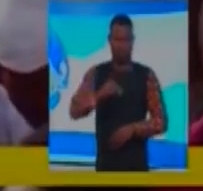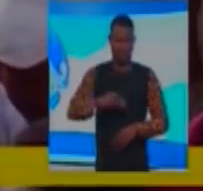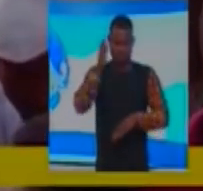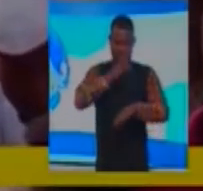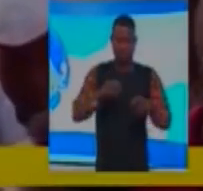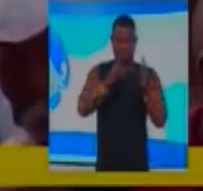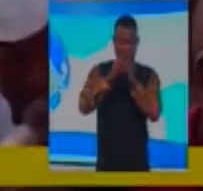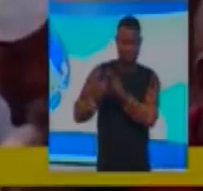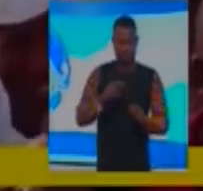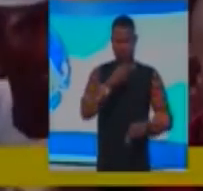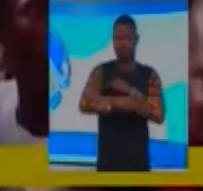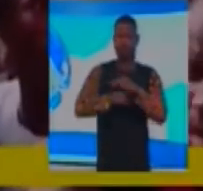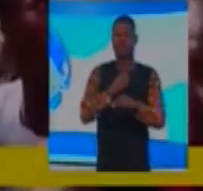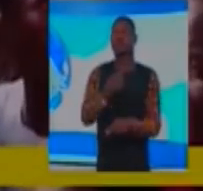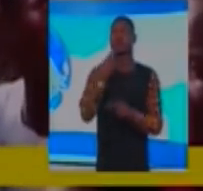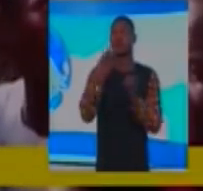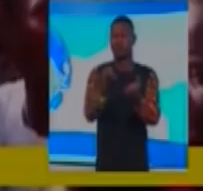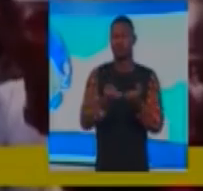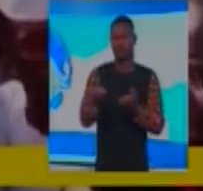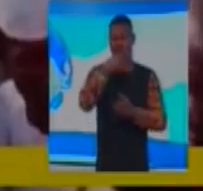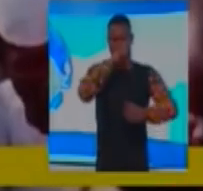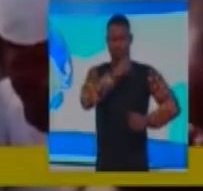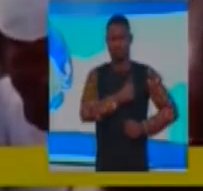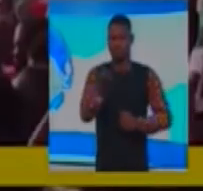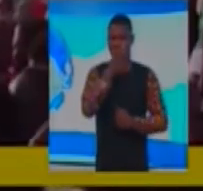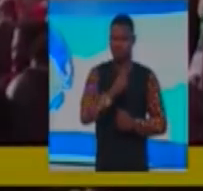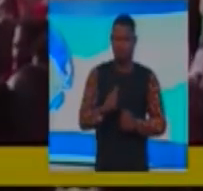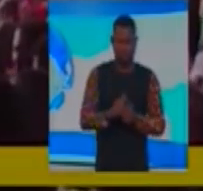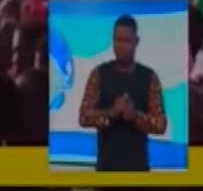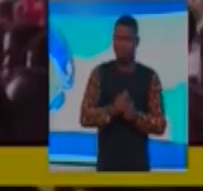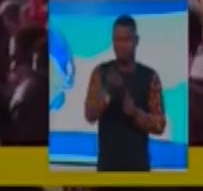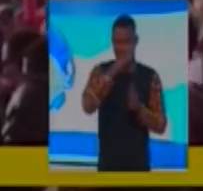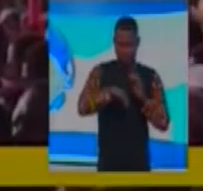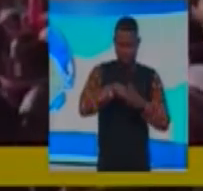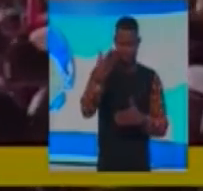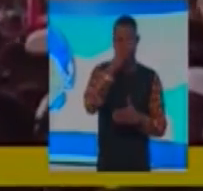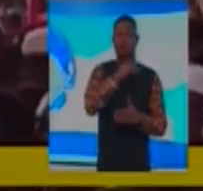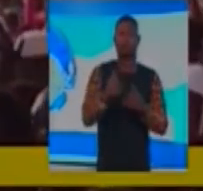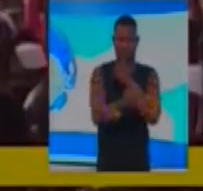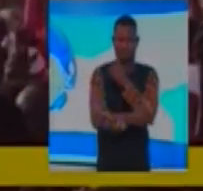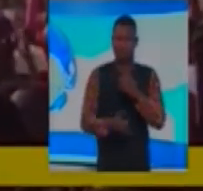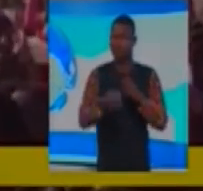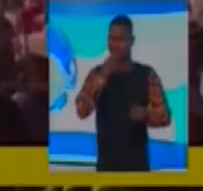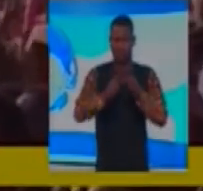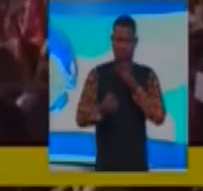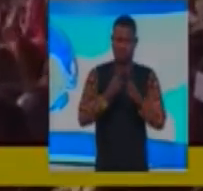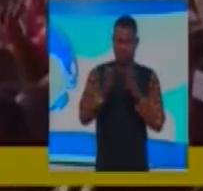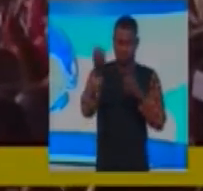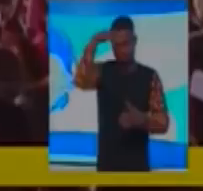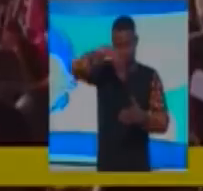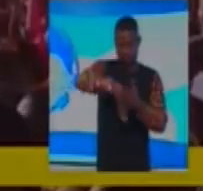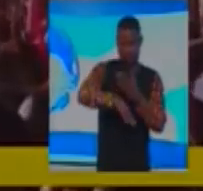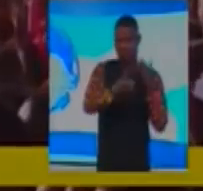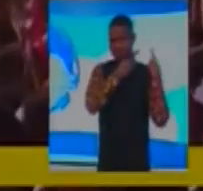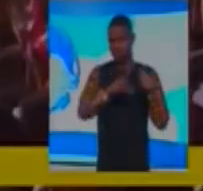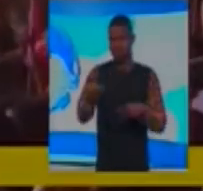l'unité nationale et dit la volonté des militaires d'implémenter cet accord afin de sortir le pays de l'impasse politique dans lequel il est plongé depuis la